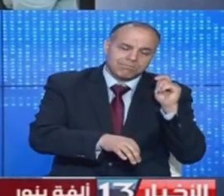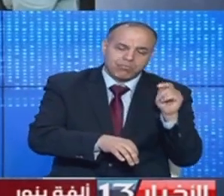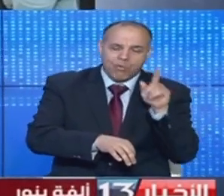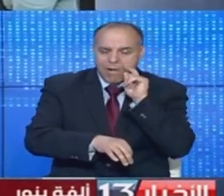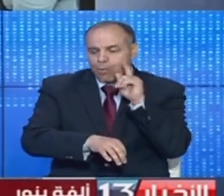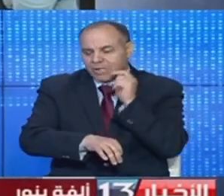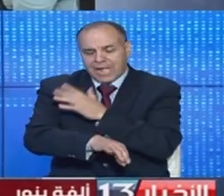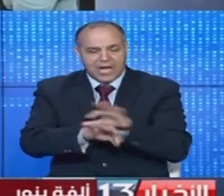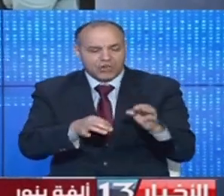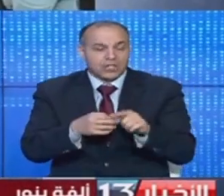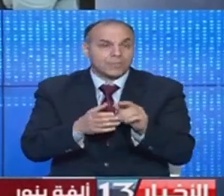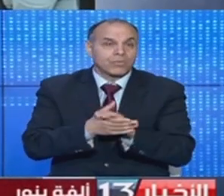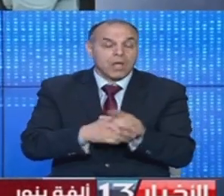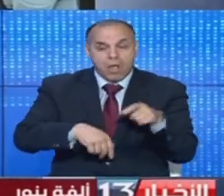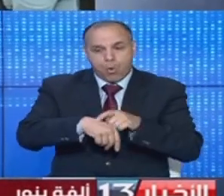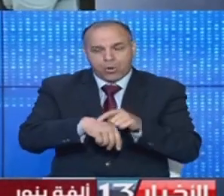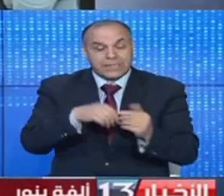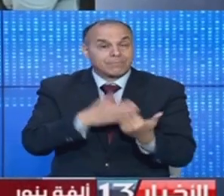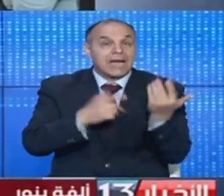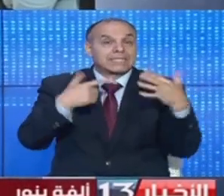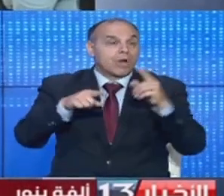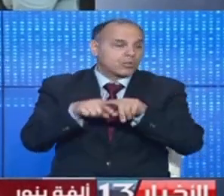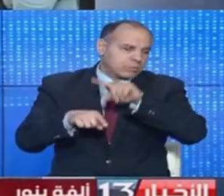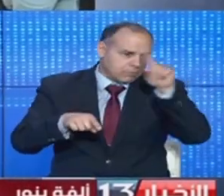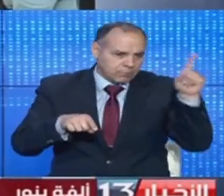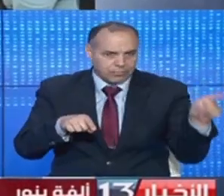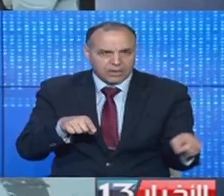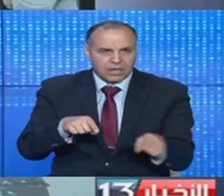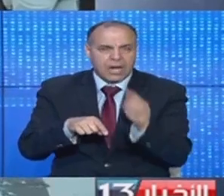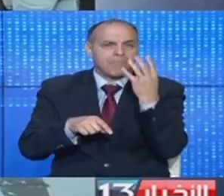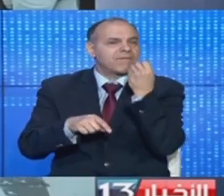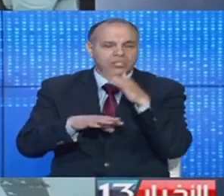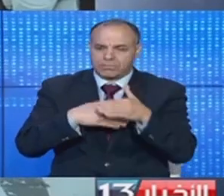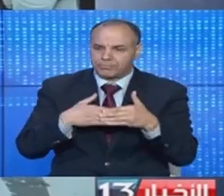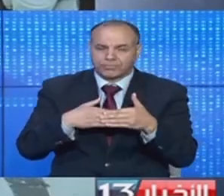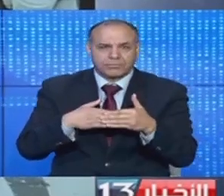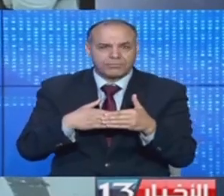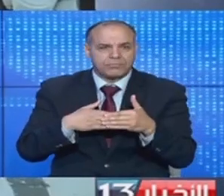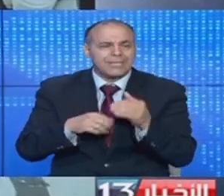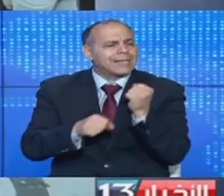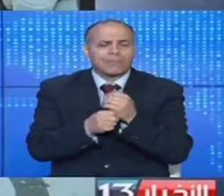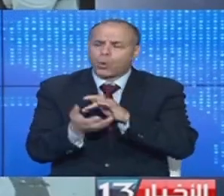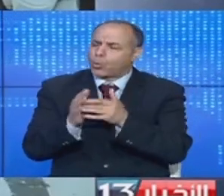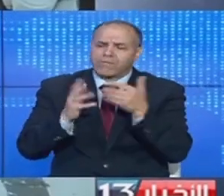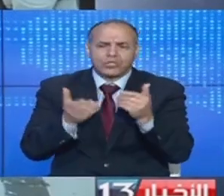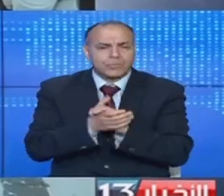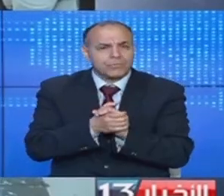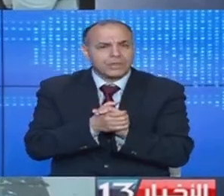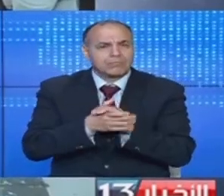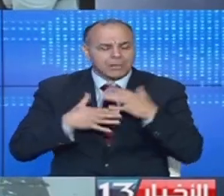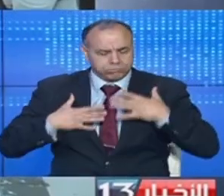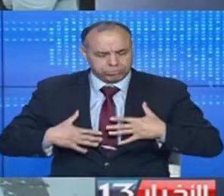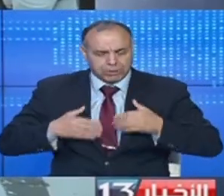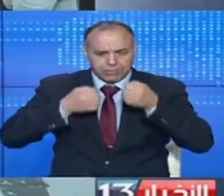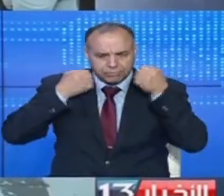على الماكينة وعلى الروباساج، توقيت من 7:30 للأربعة. نخدموا توسكي دي كومبينيزون